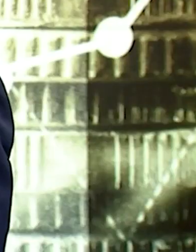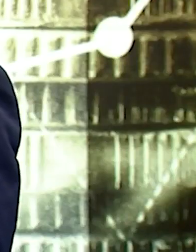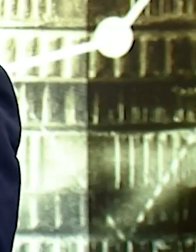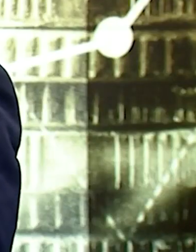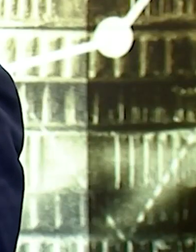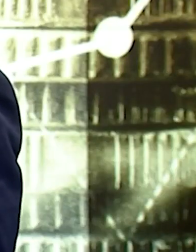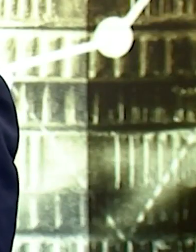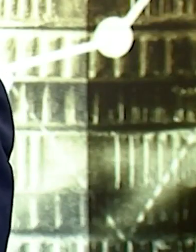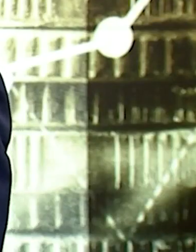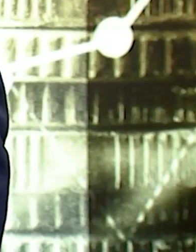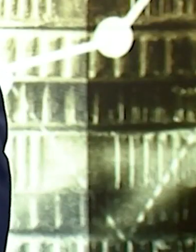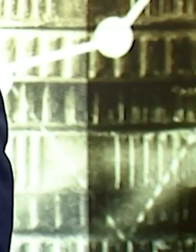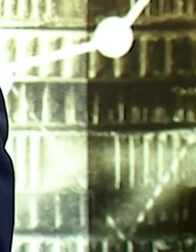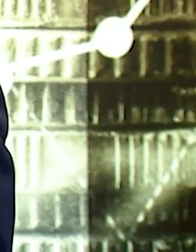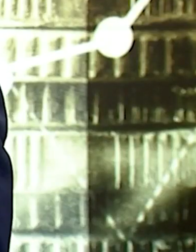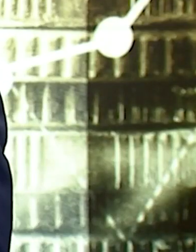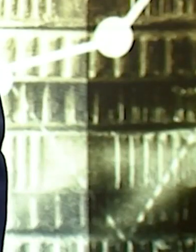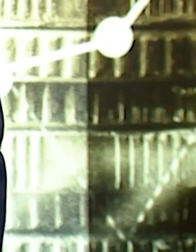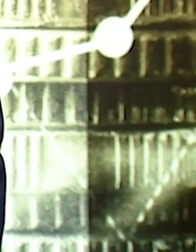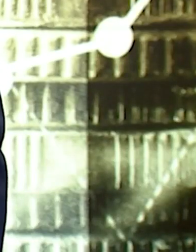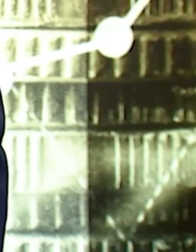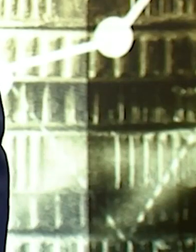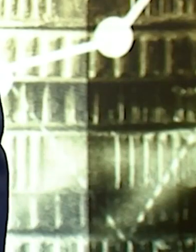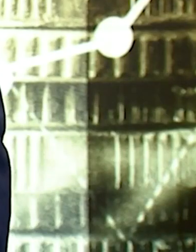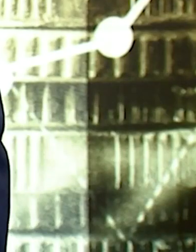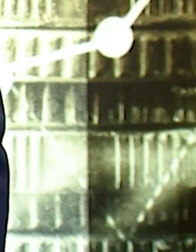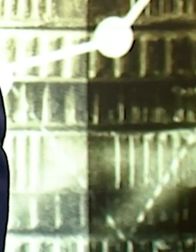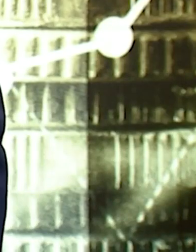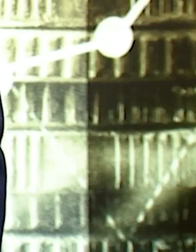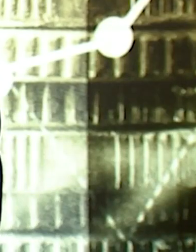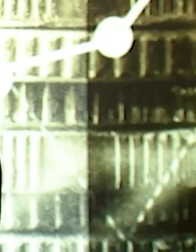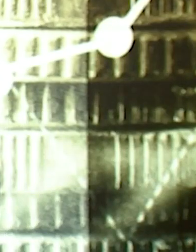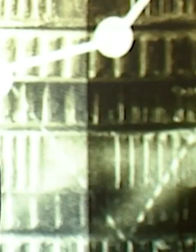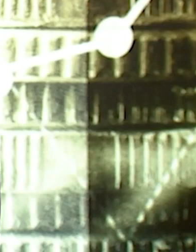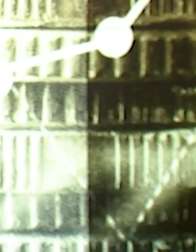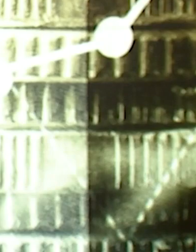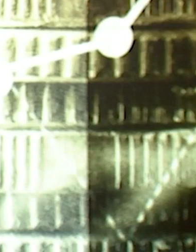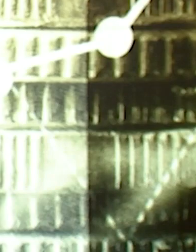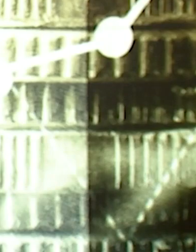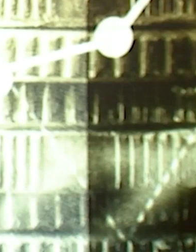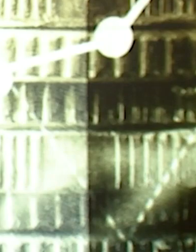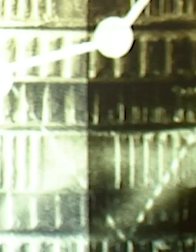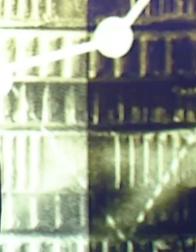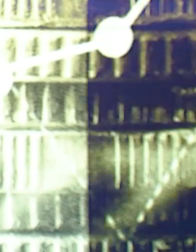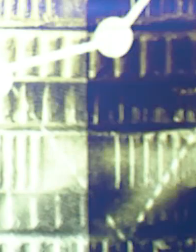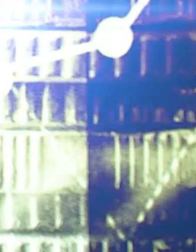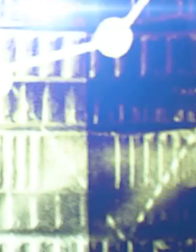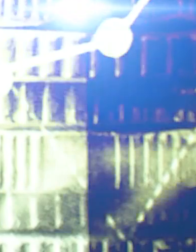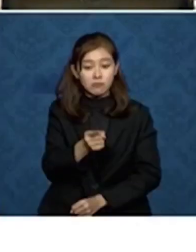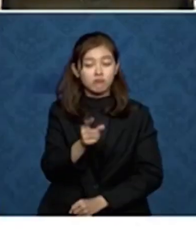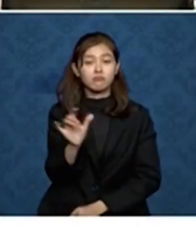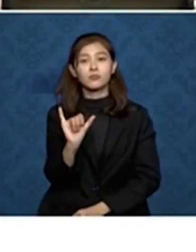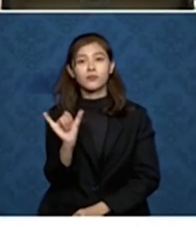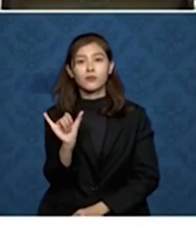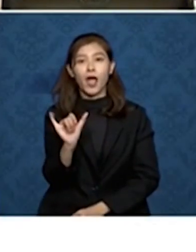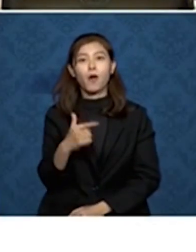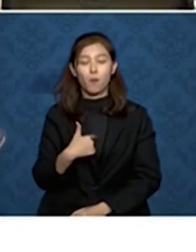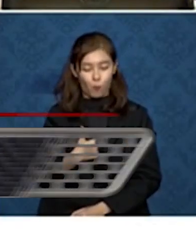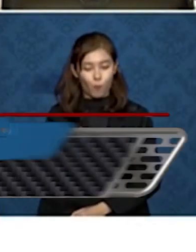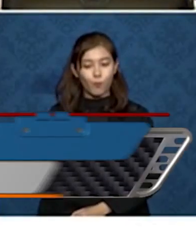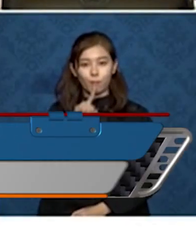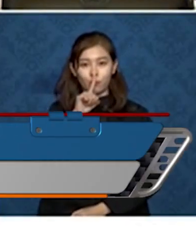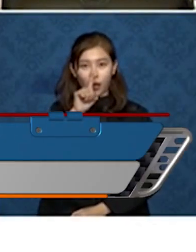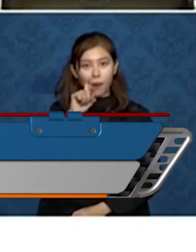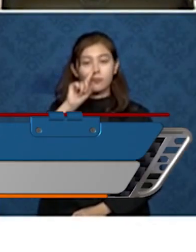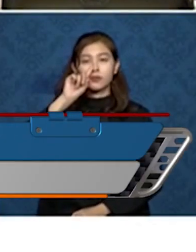อกว่าทุกรัฐบาลเขาก็กู้กันมาเหมือนกันแต่สุดท้ายก็ต้องมาดูว่ากู้แล้วเนี่ยมันได้ประโยชน์หรือเปล่า ท่านนายกบอก